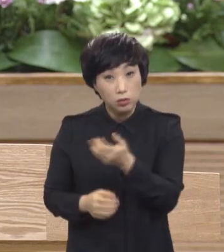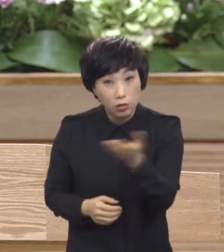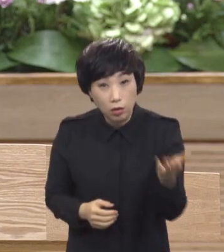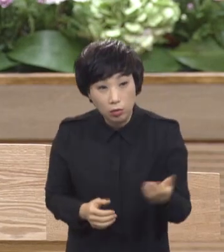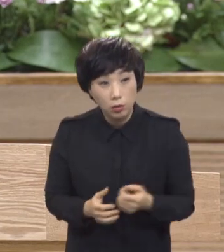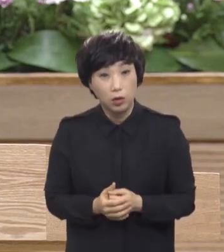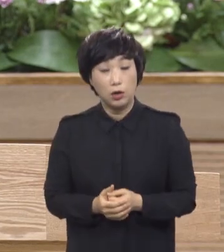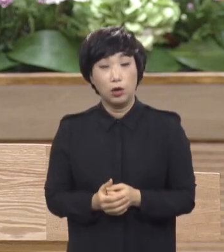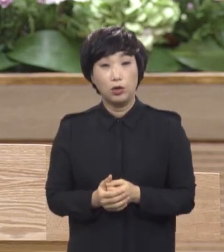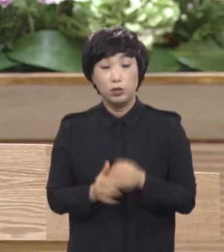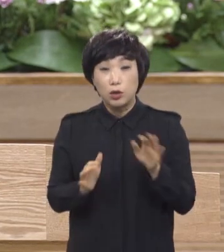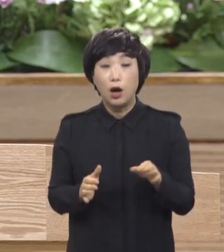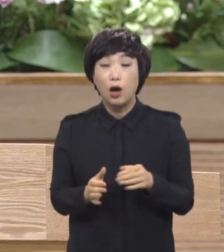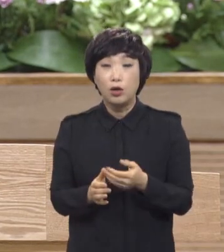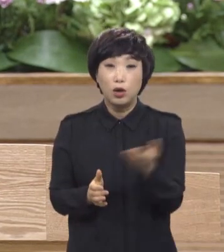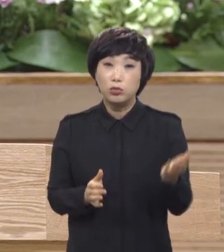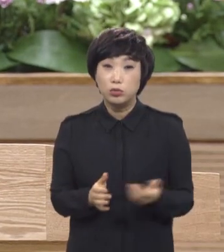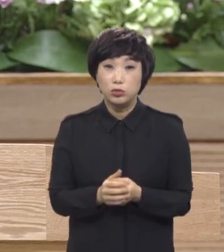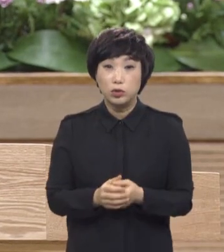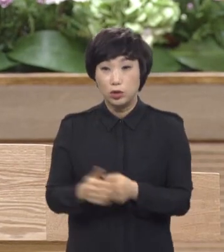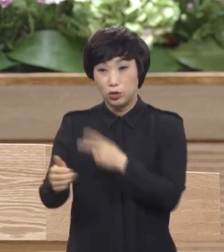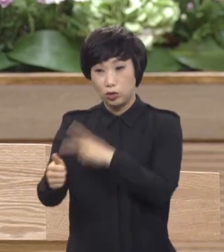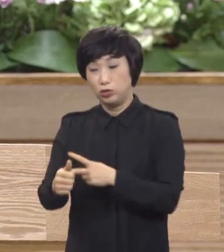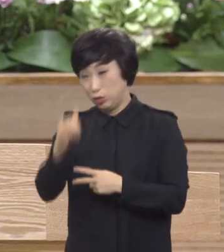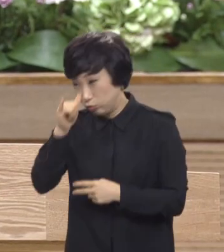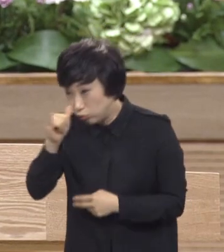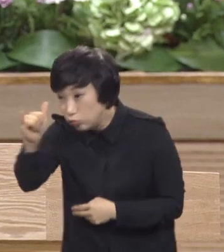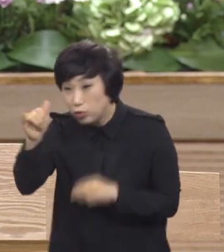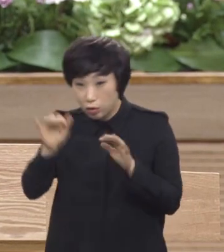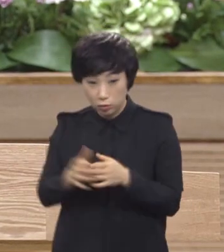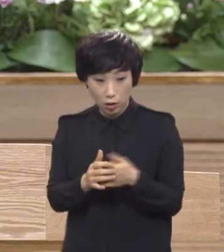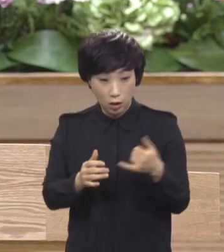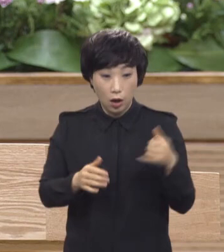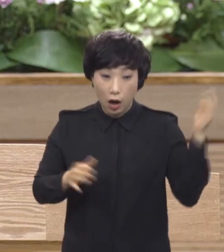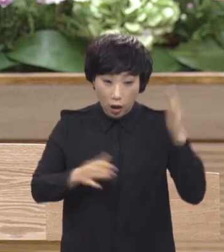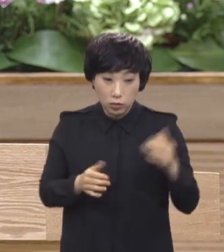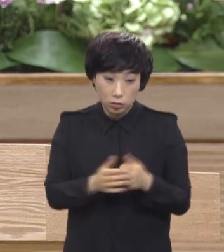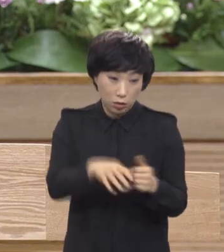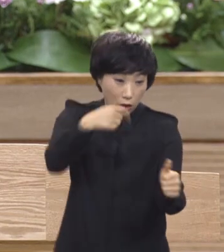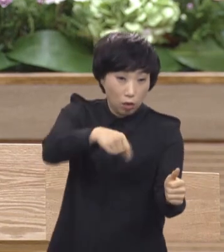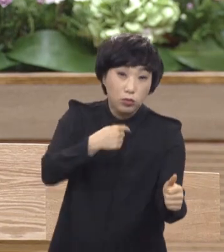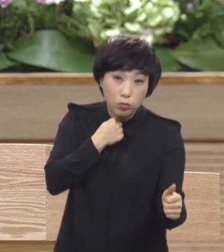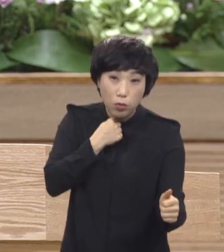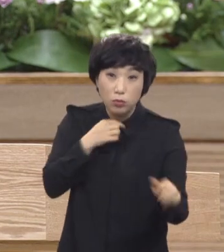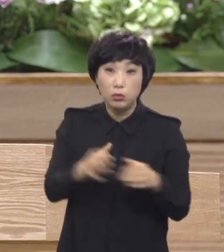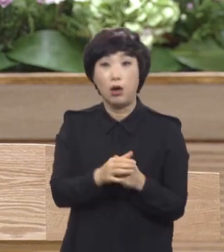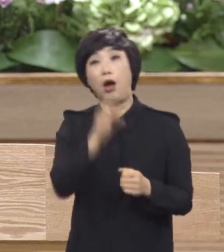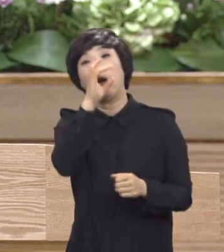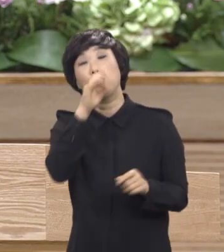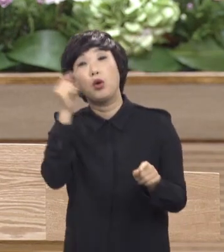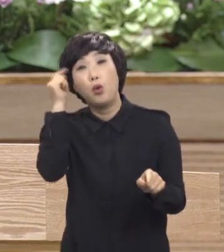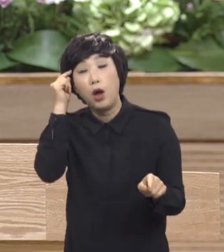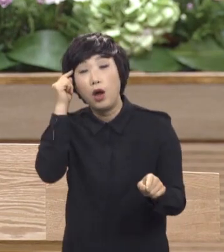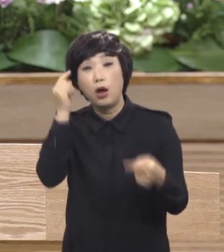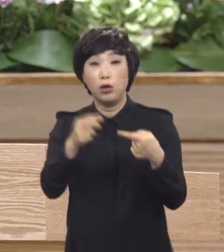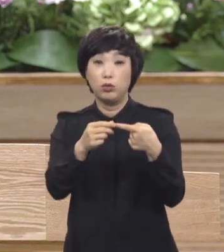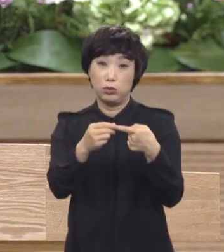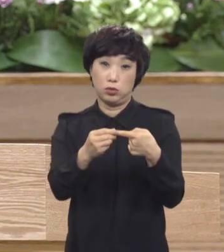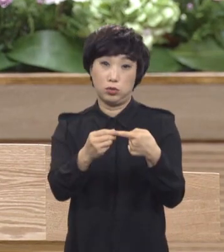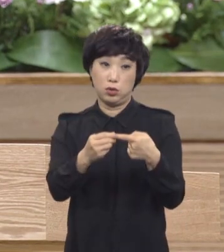제 아무리 훌륭한 선생님도 아이들을 훌륭해 가르칠 수가 없어요 첫째